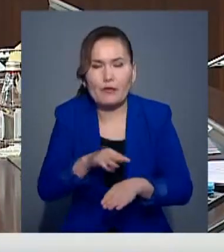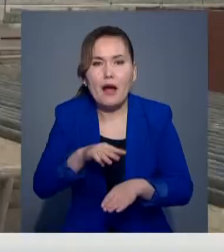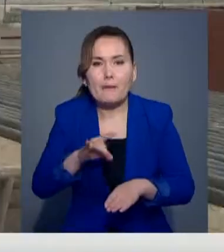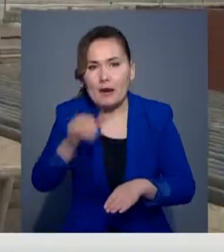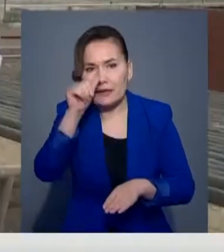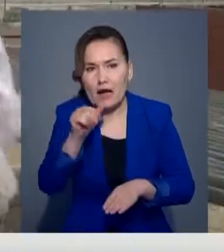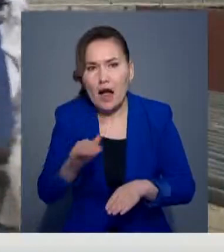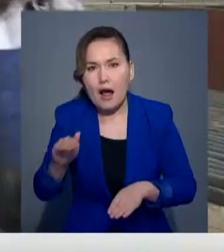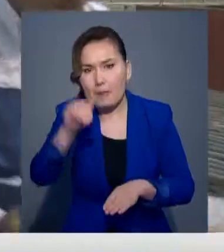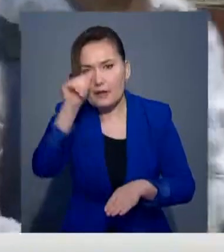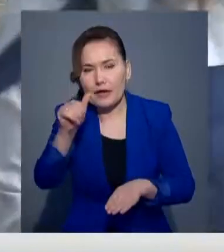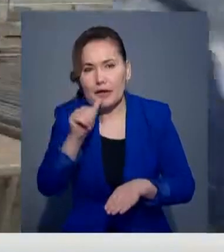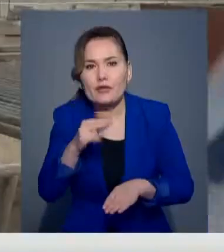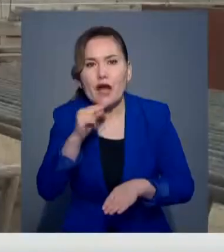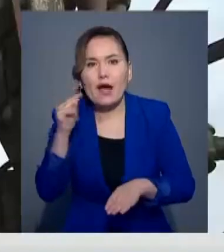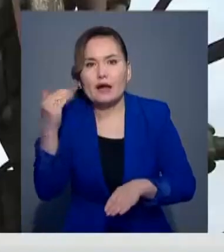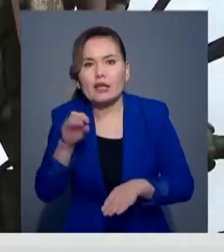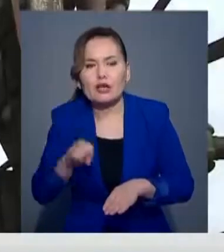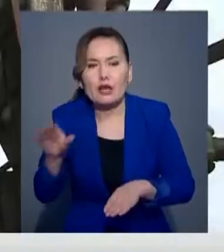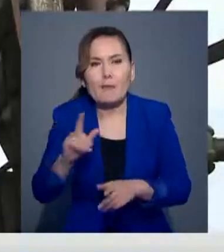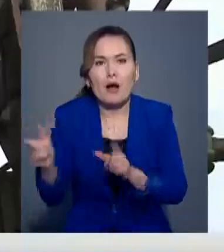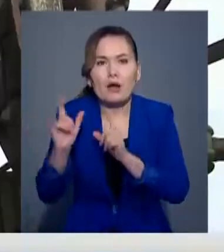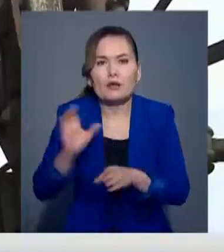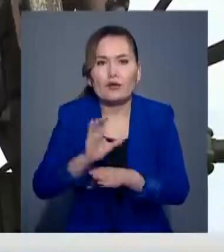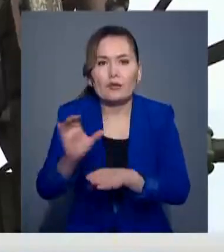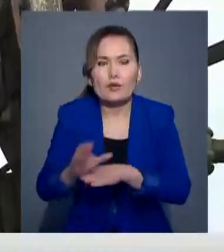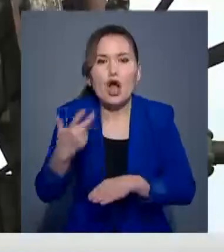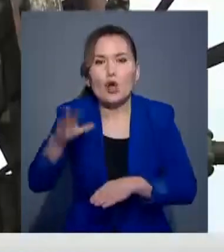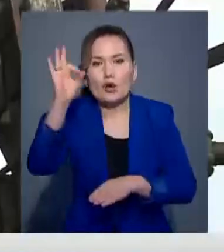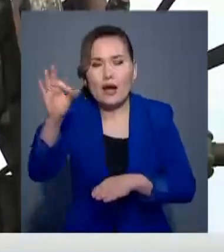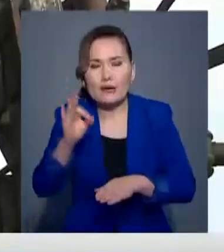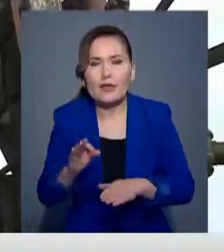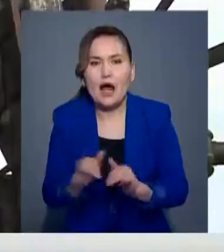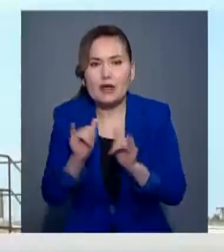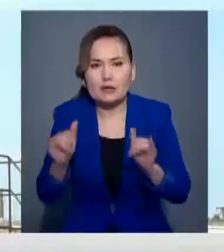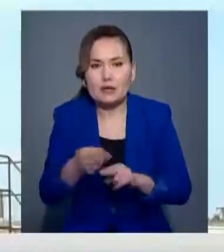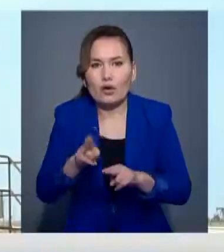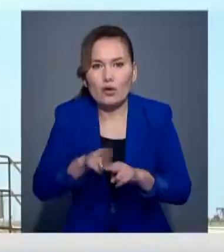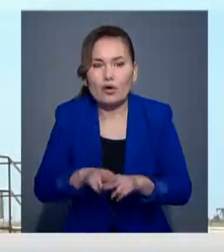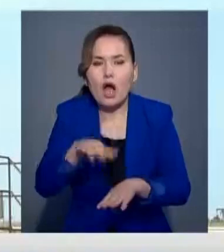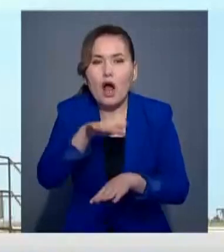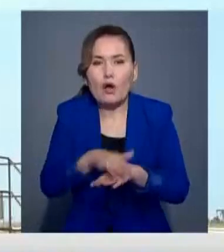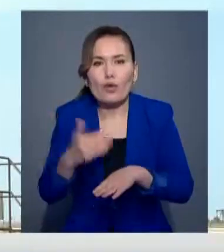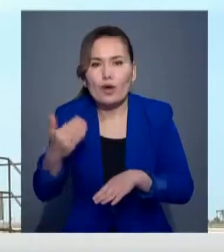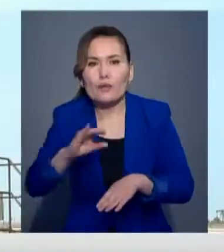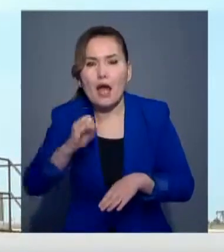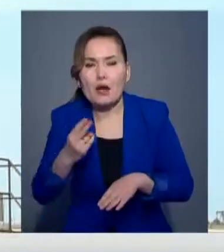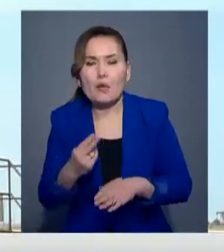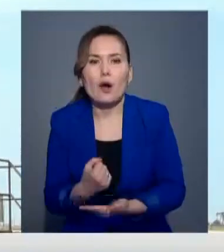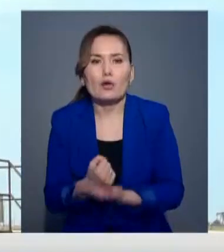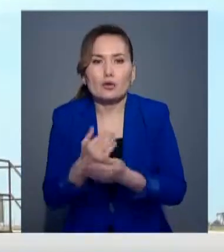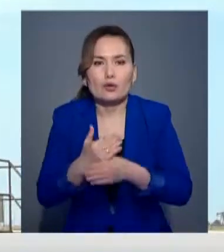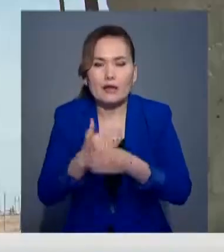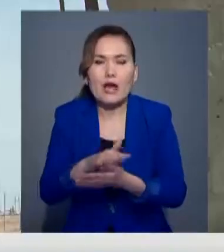ақпан айына қарағанда Қытайдан Еуропаға транзиттік жүк тасымалы 30%-ке артты. Айта кетейік, қор әлеуметтік